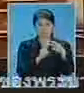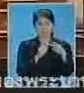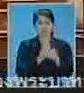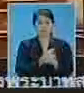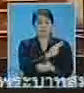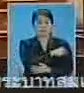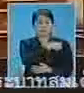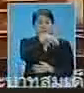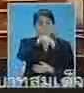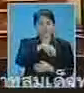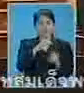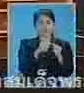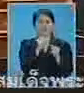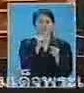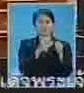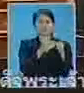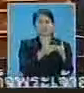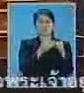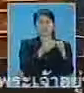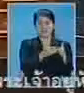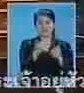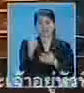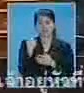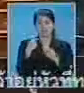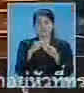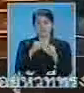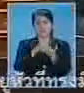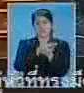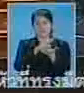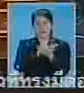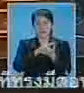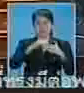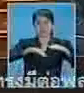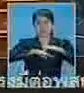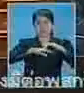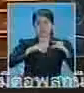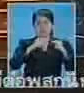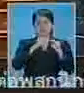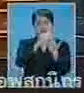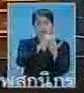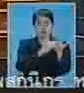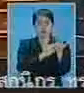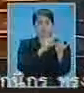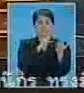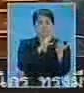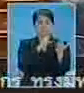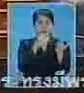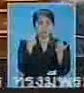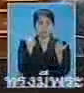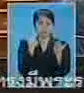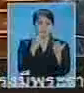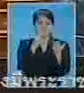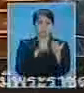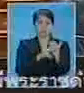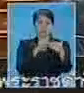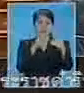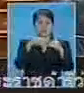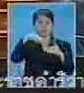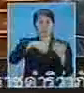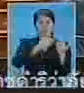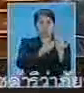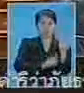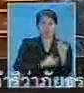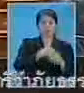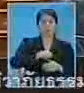ชก็มีการนำเอกสารปลอมมาถึงกองสลากเพื่อที่จะไปจัดจำหน่าย